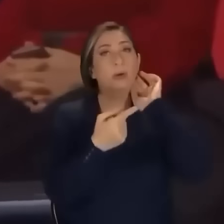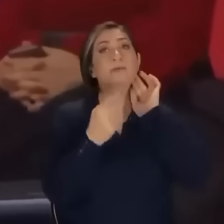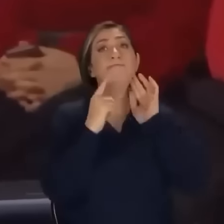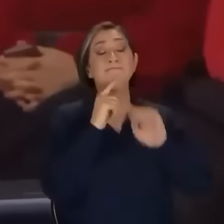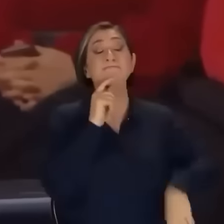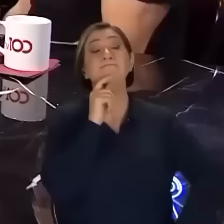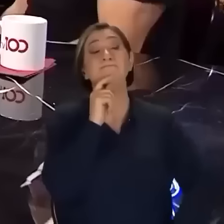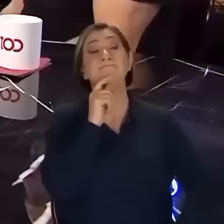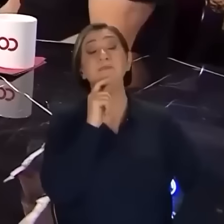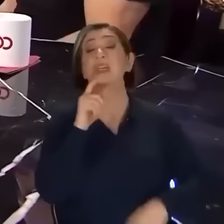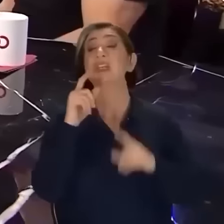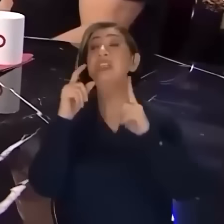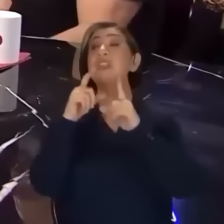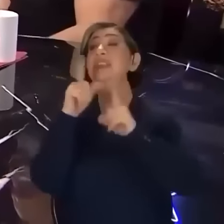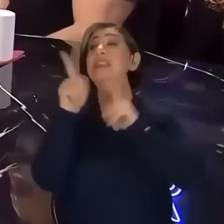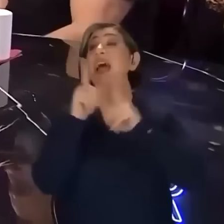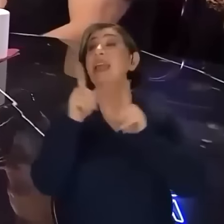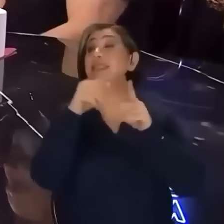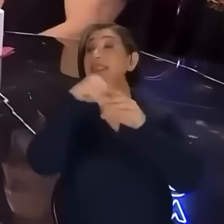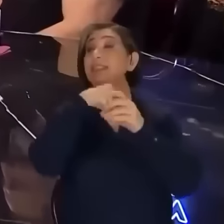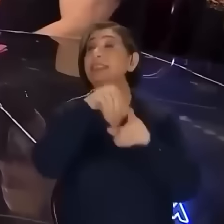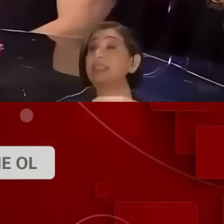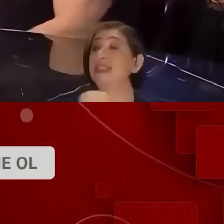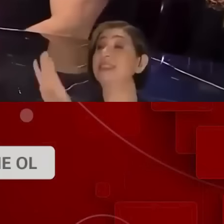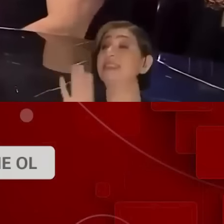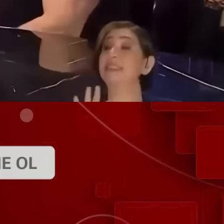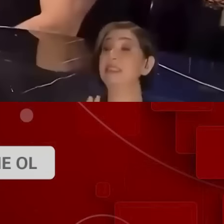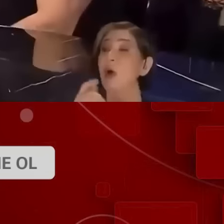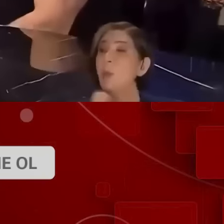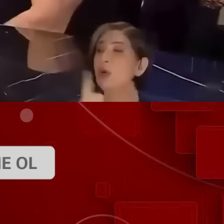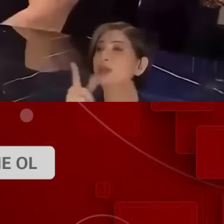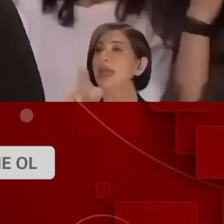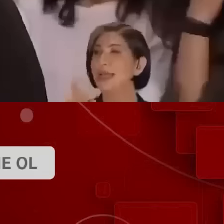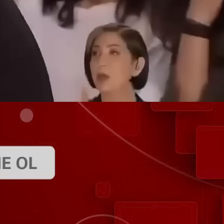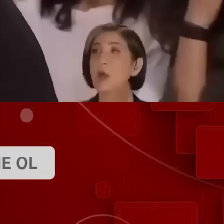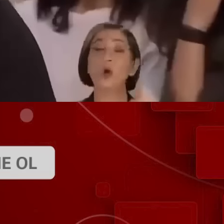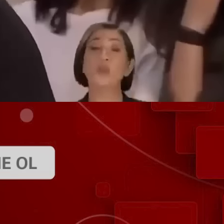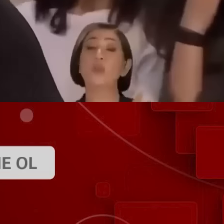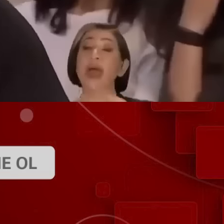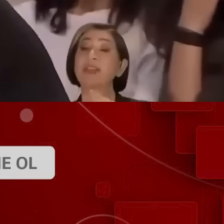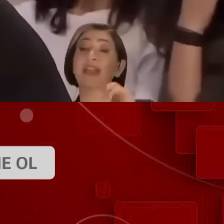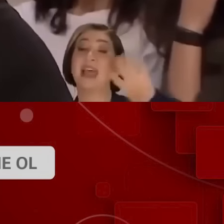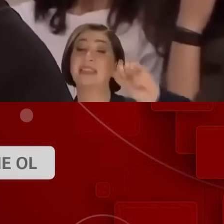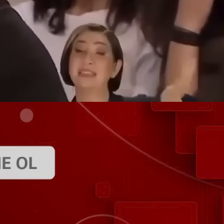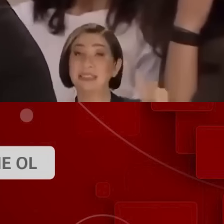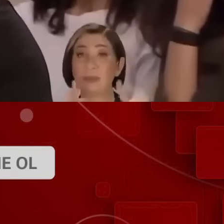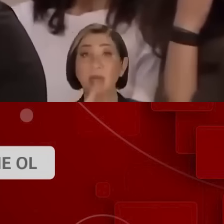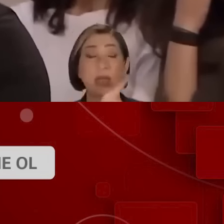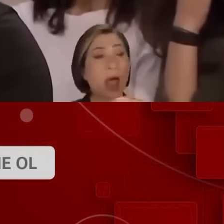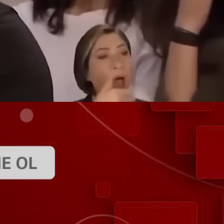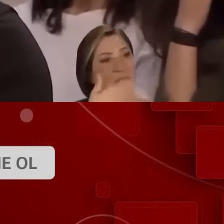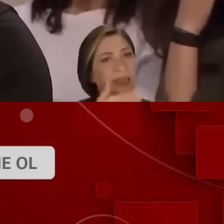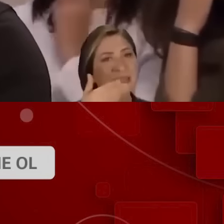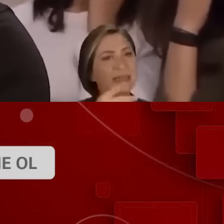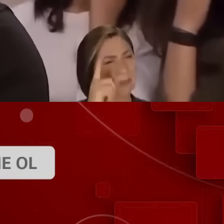H dijital platform Burası dijital platforma gitsin Hani posta dağıtımı gibi şunlar şu evlere dağıtsın vall ifade ettiği